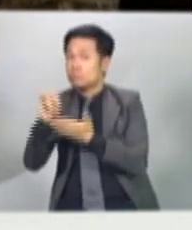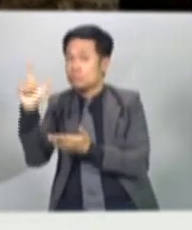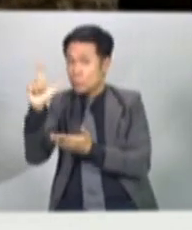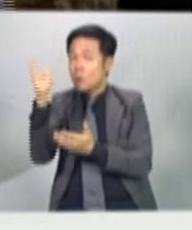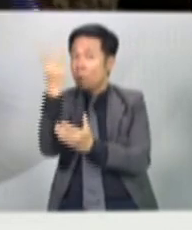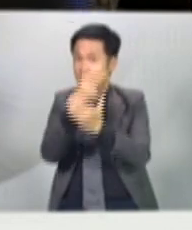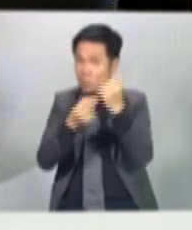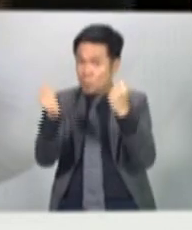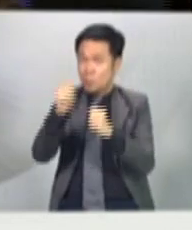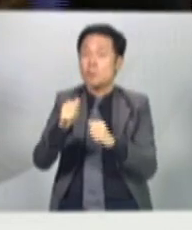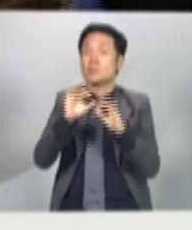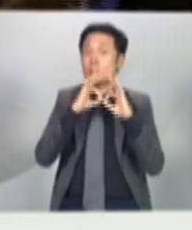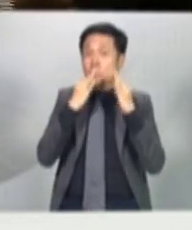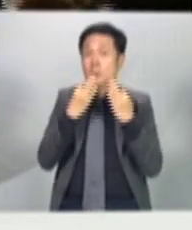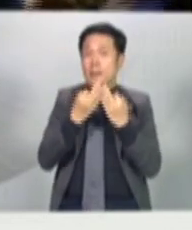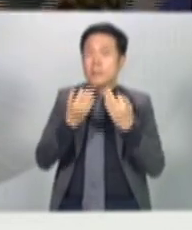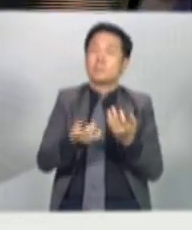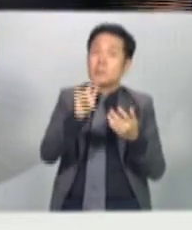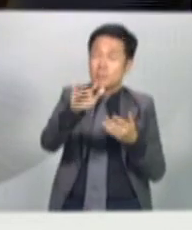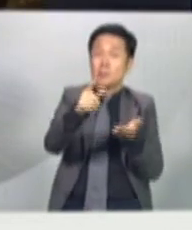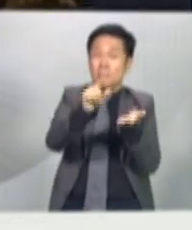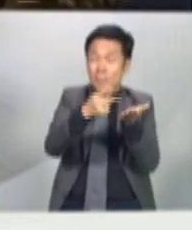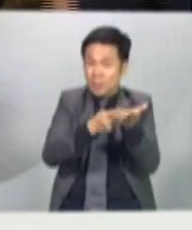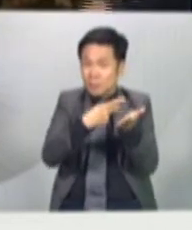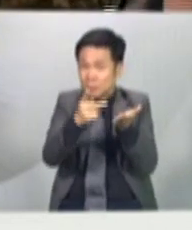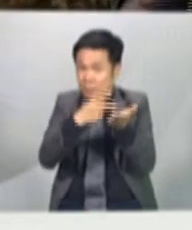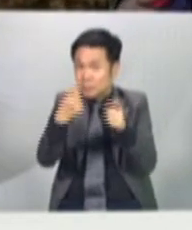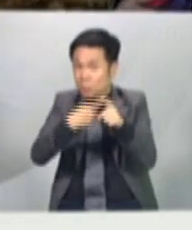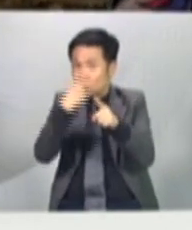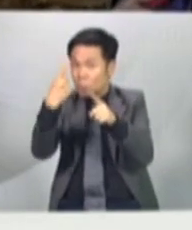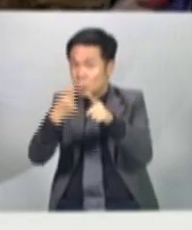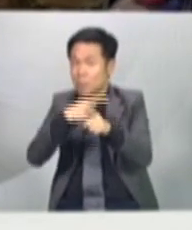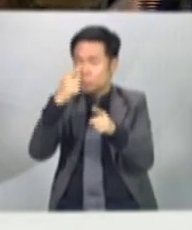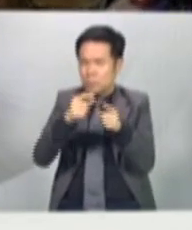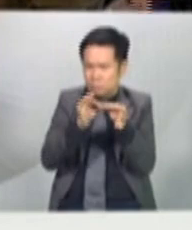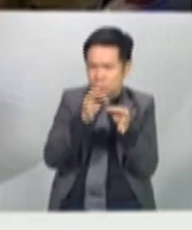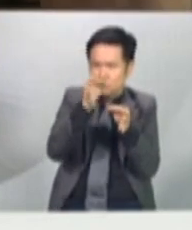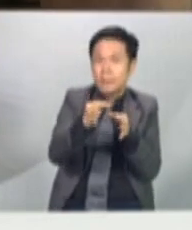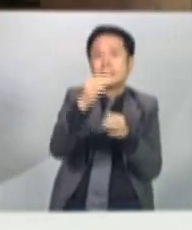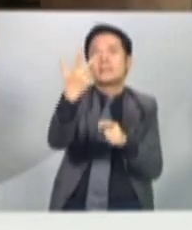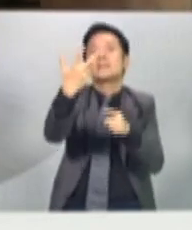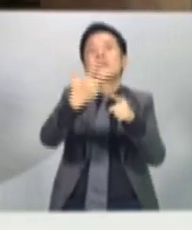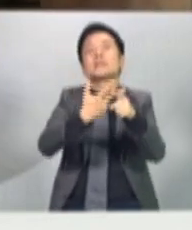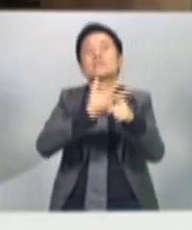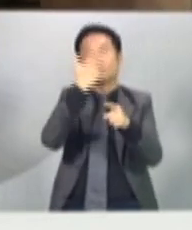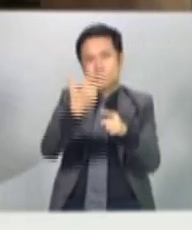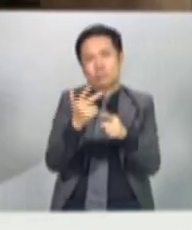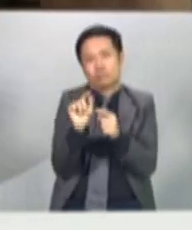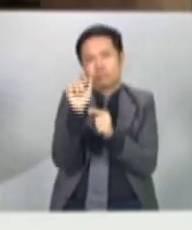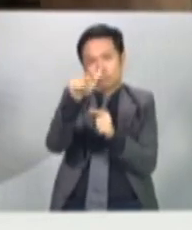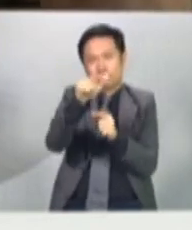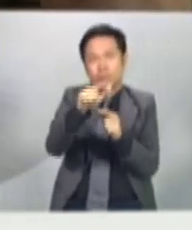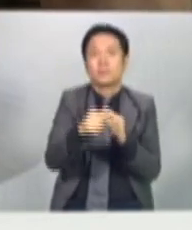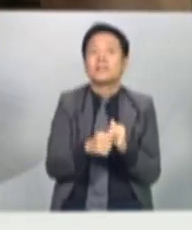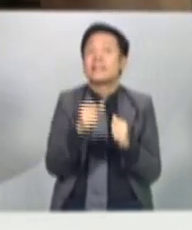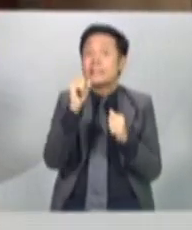menawarkan penangguhan pembayaran premium atau sumbangan untuk tiga bulan bagi pencalon yang